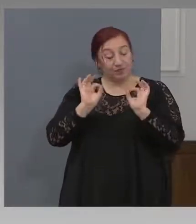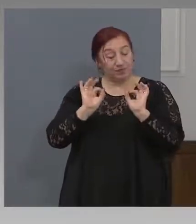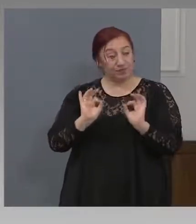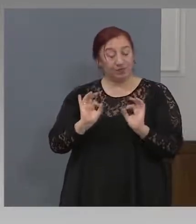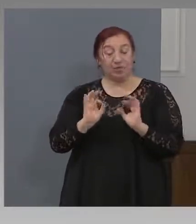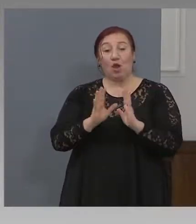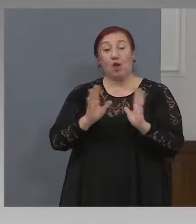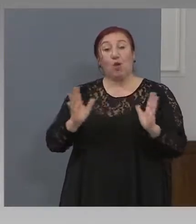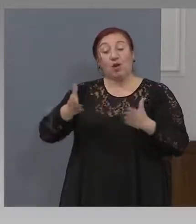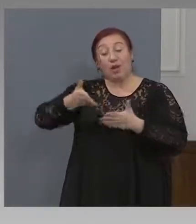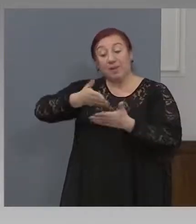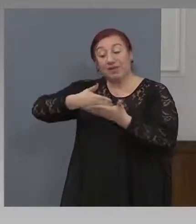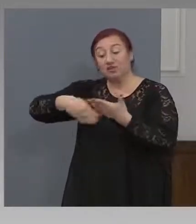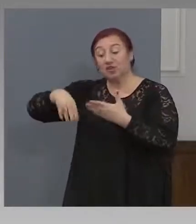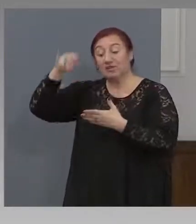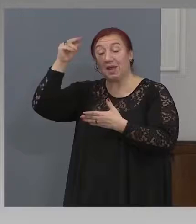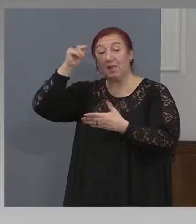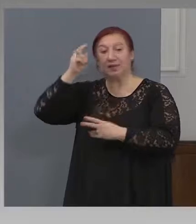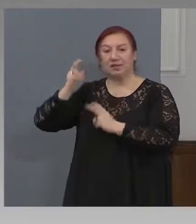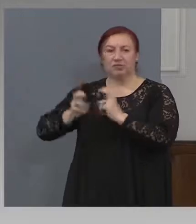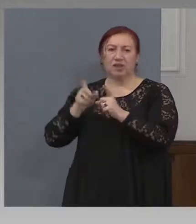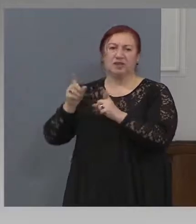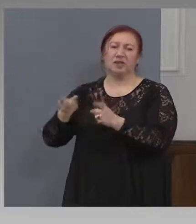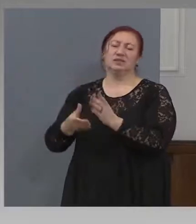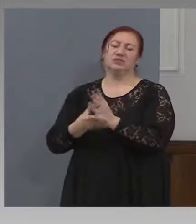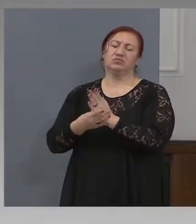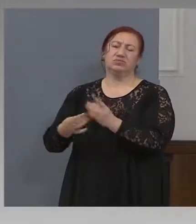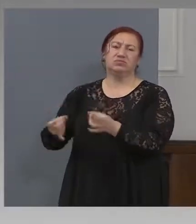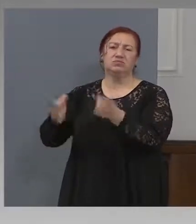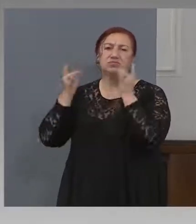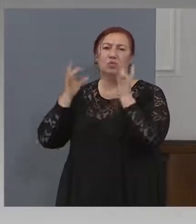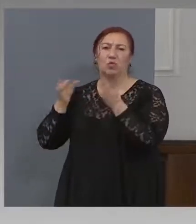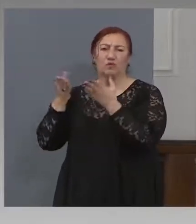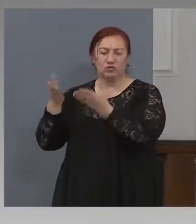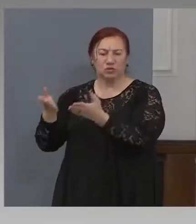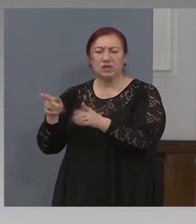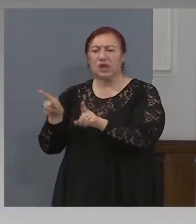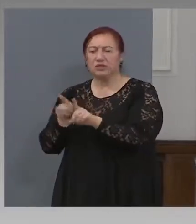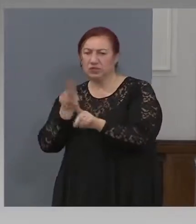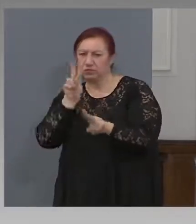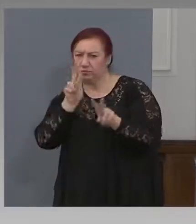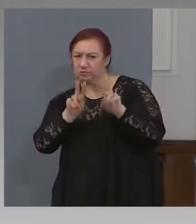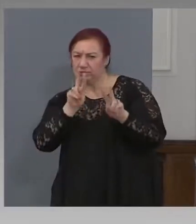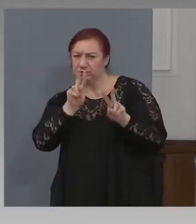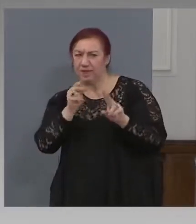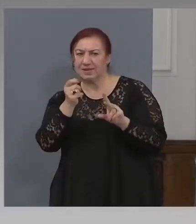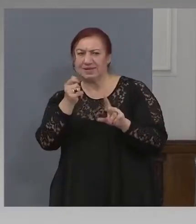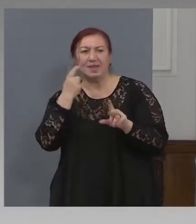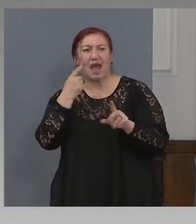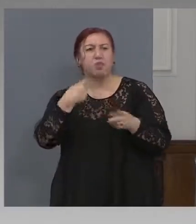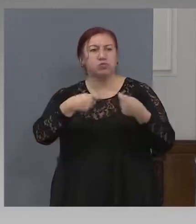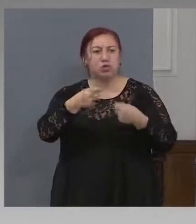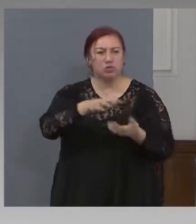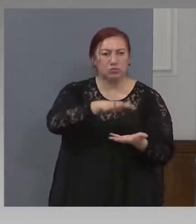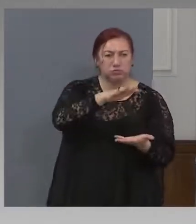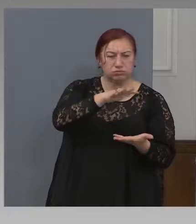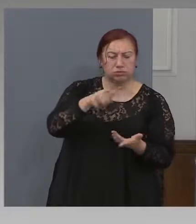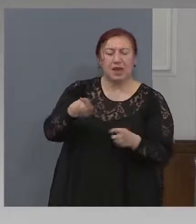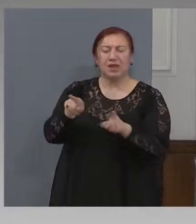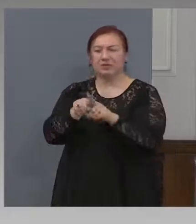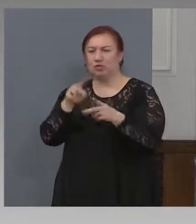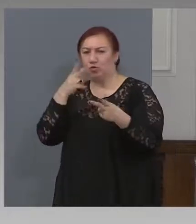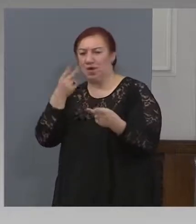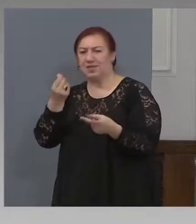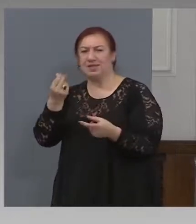българските производители са изключителни професионалисти. Те също следят борсови цени като нас, и те следят цените на